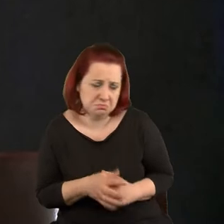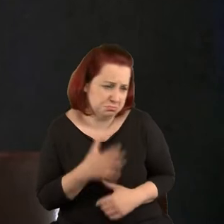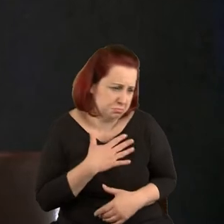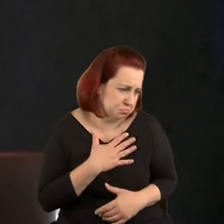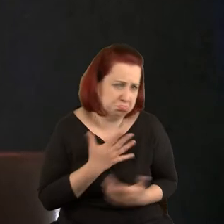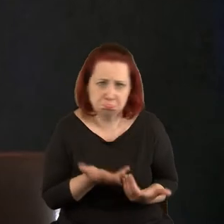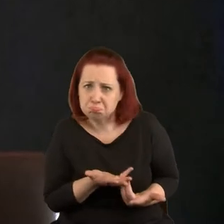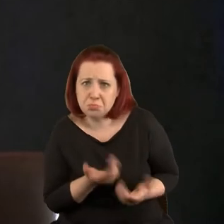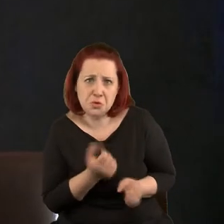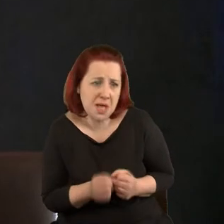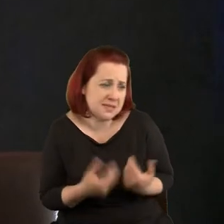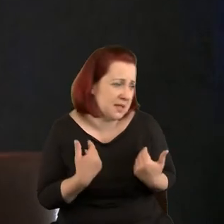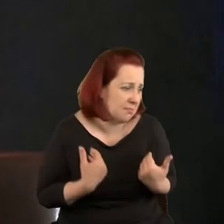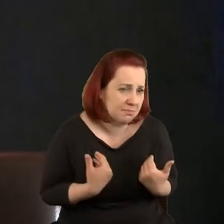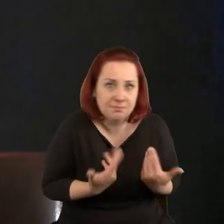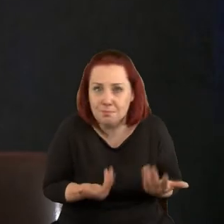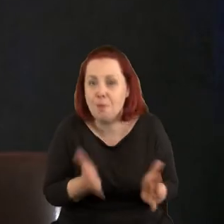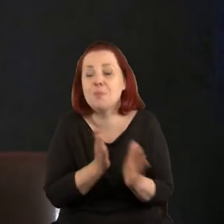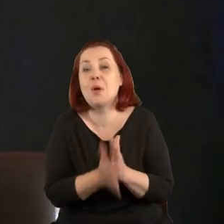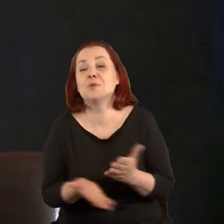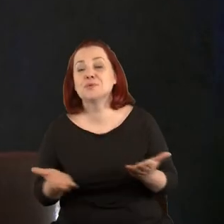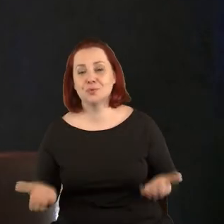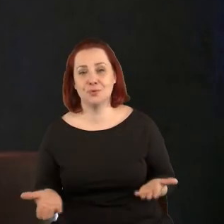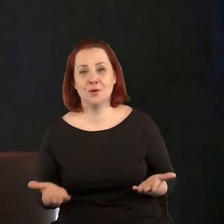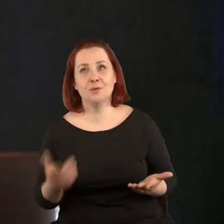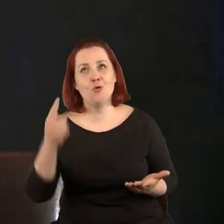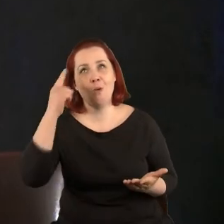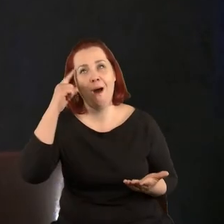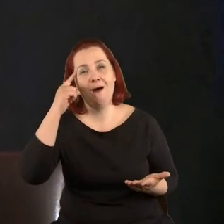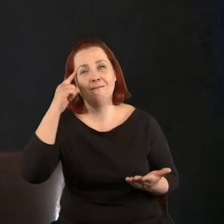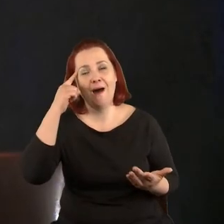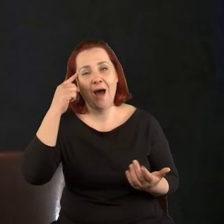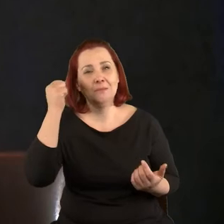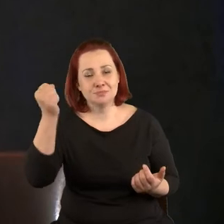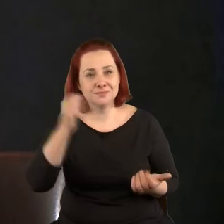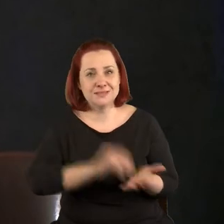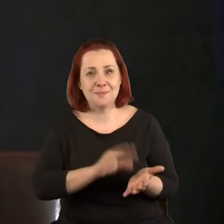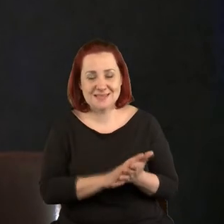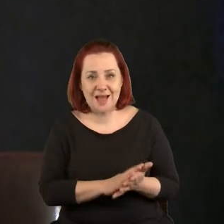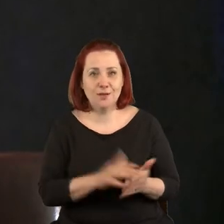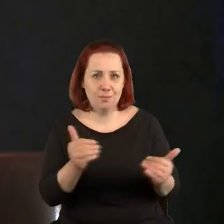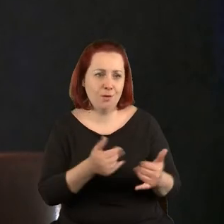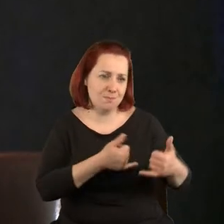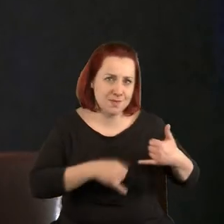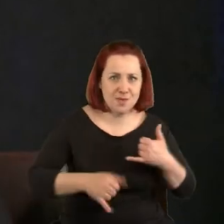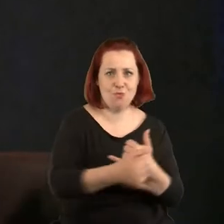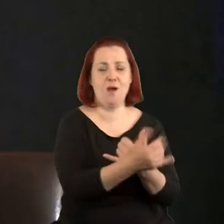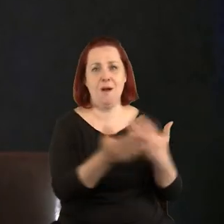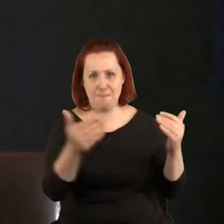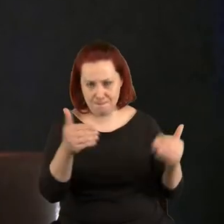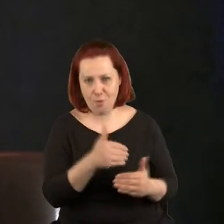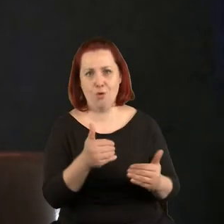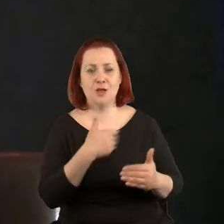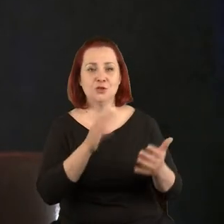prostu jestem taka, jaka jestem. Więc miałam zakodowane w głowie, że ja mogę grać w piłkę, ja mogę grać